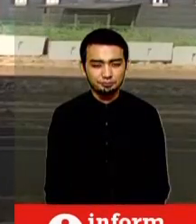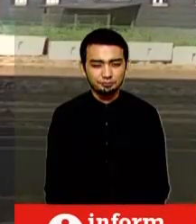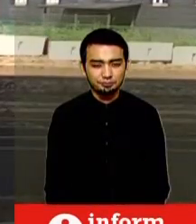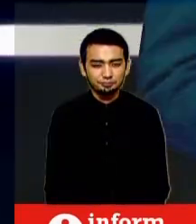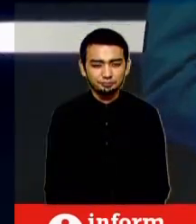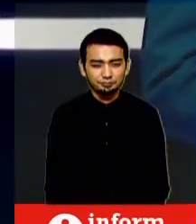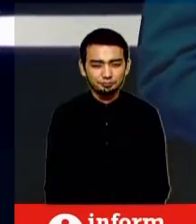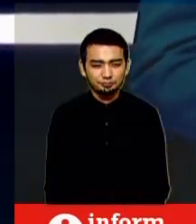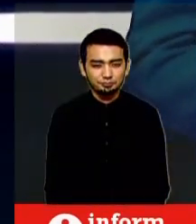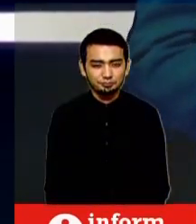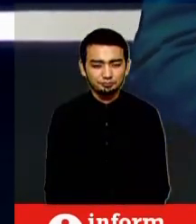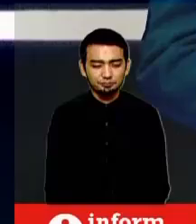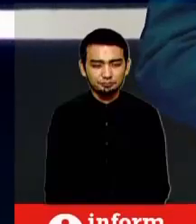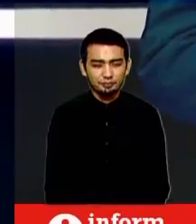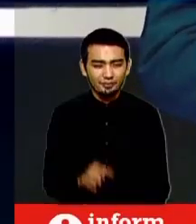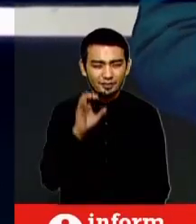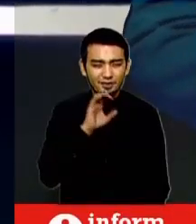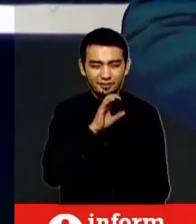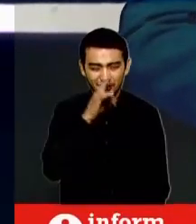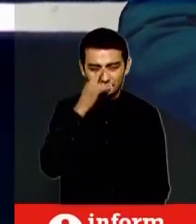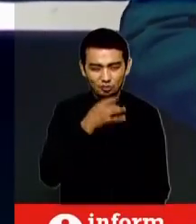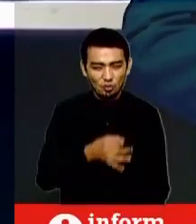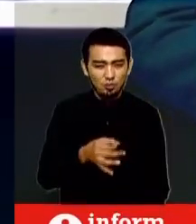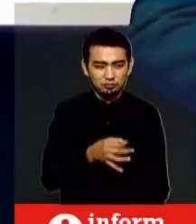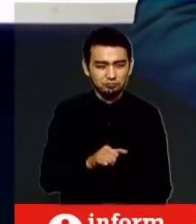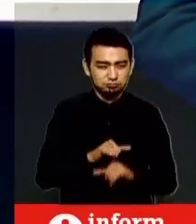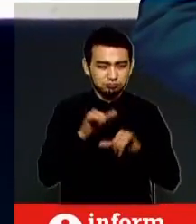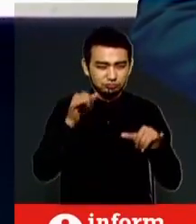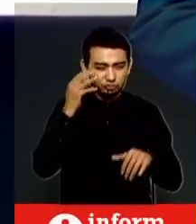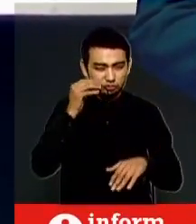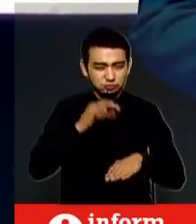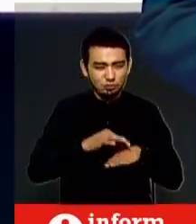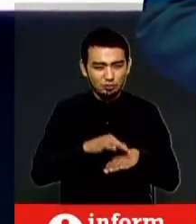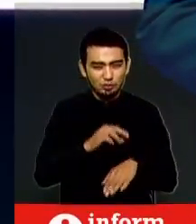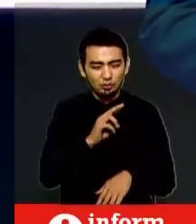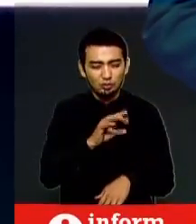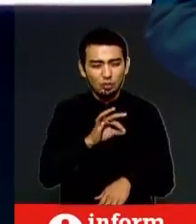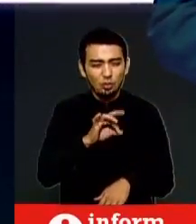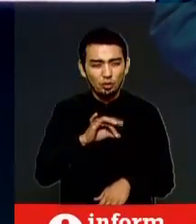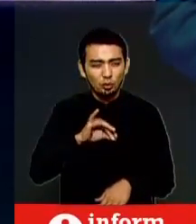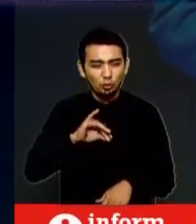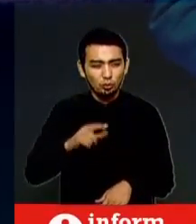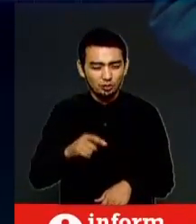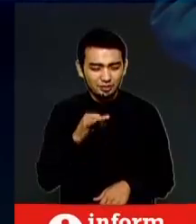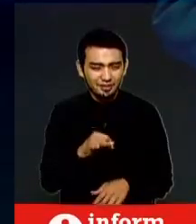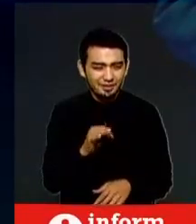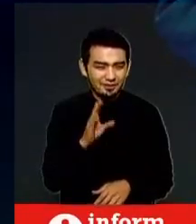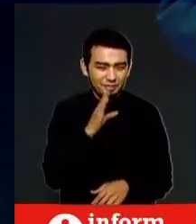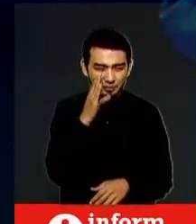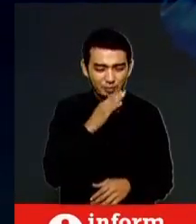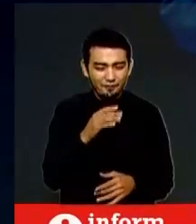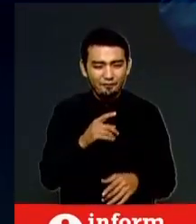Шымкент. В Североказахстанской области растет число заболевших корью. Врачи просят родителей не отказываться